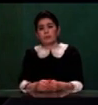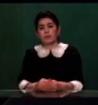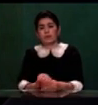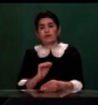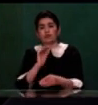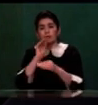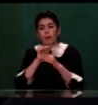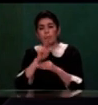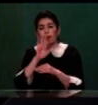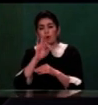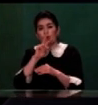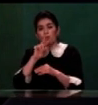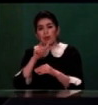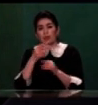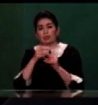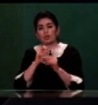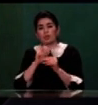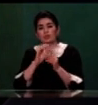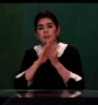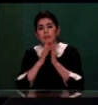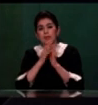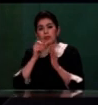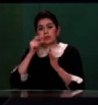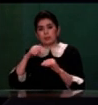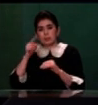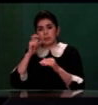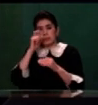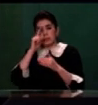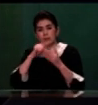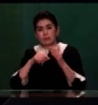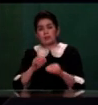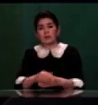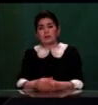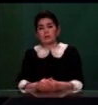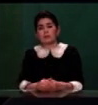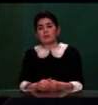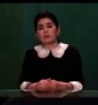Kiritgan parolimizni quyida tasdiqlaymiz.